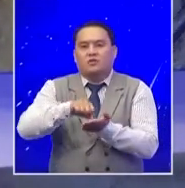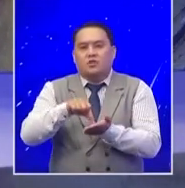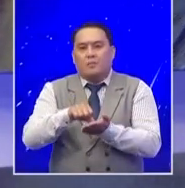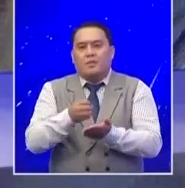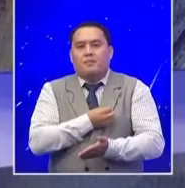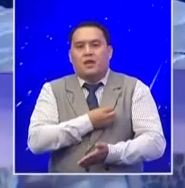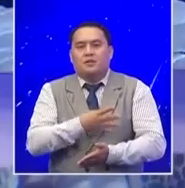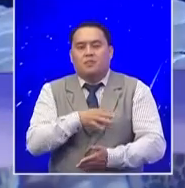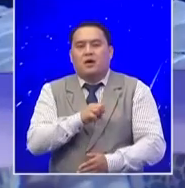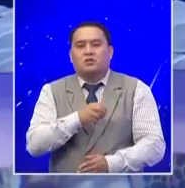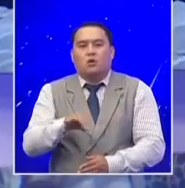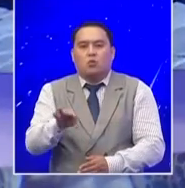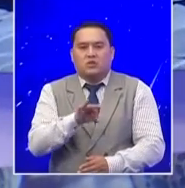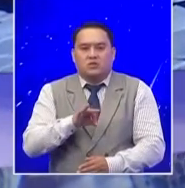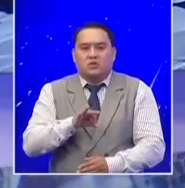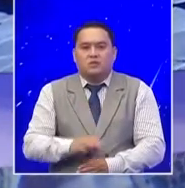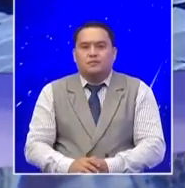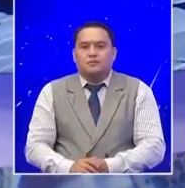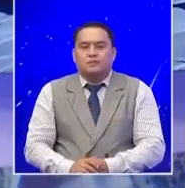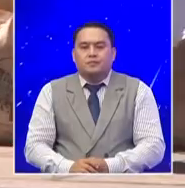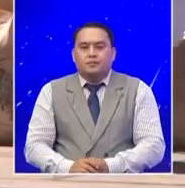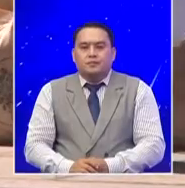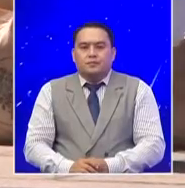выступили меценаты из Мангистауской области.